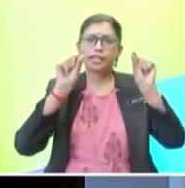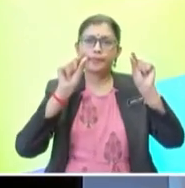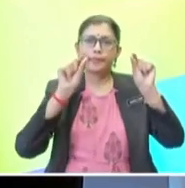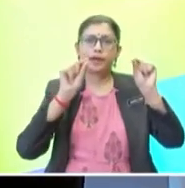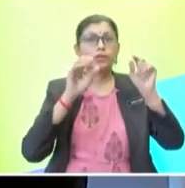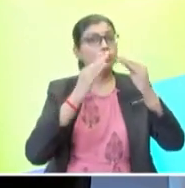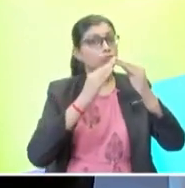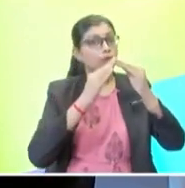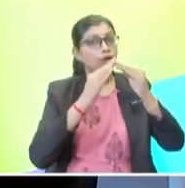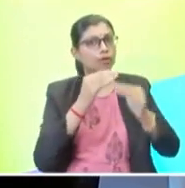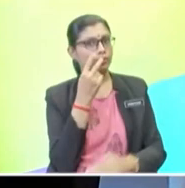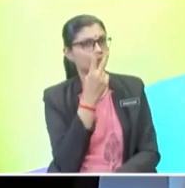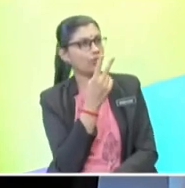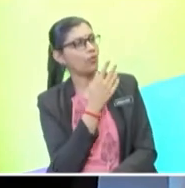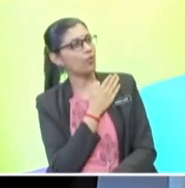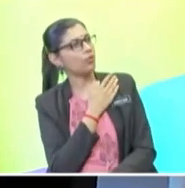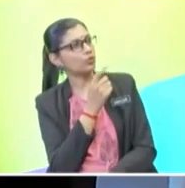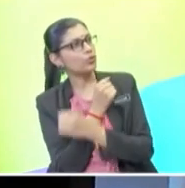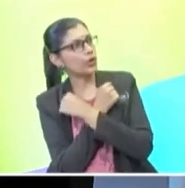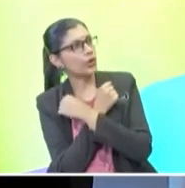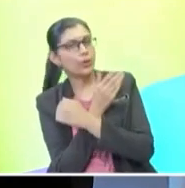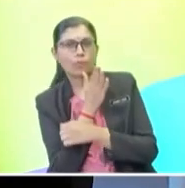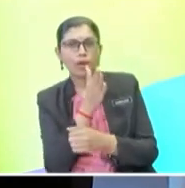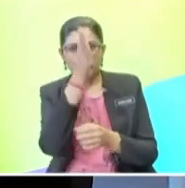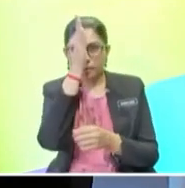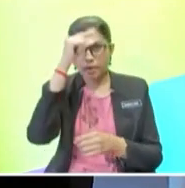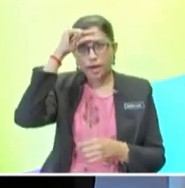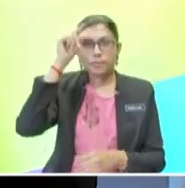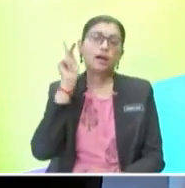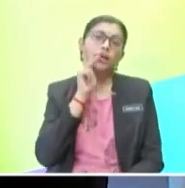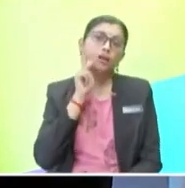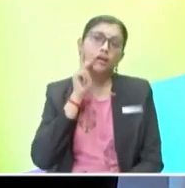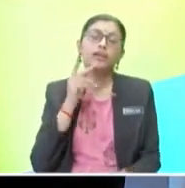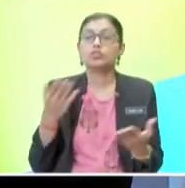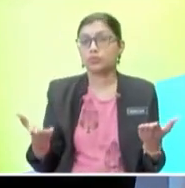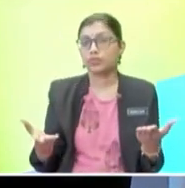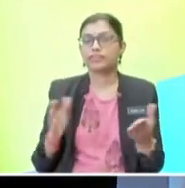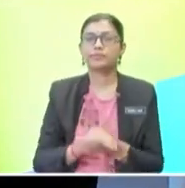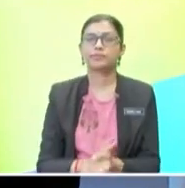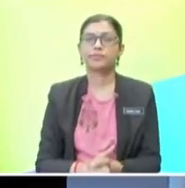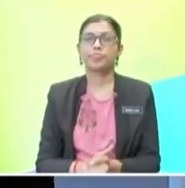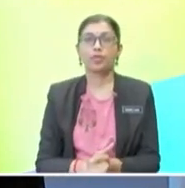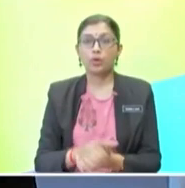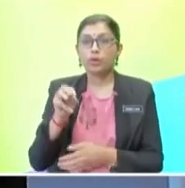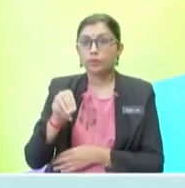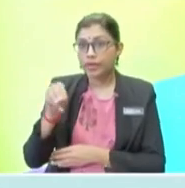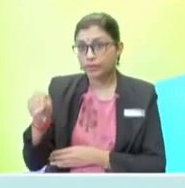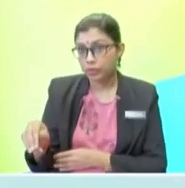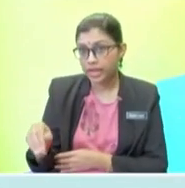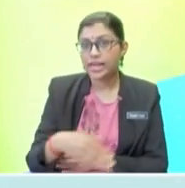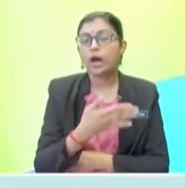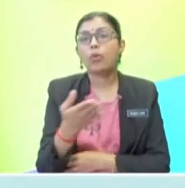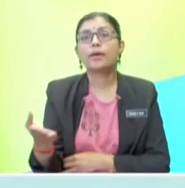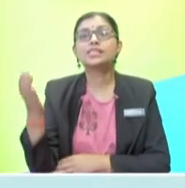Begitu. Okey, seterusnya, apa yang boleh cikgu rumuskan pada hari ini adalah setiap ahli keluarga ini